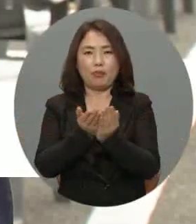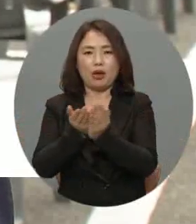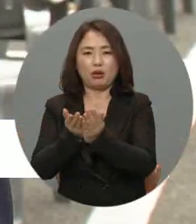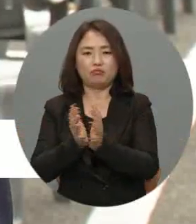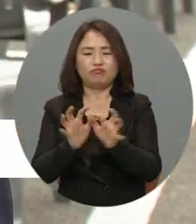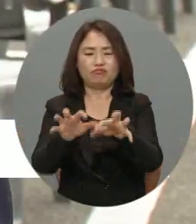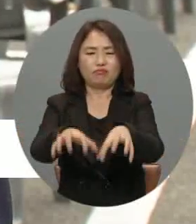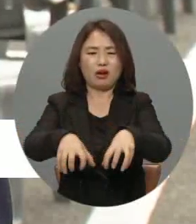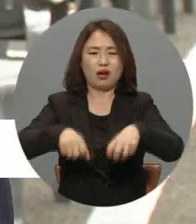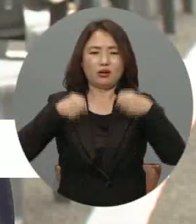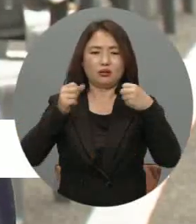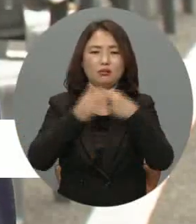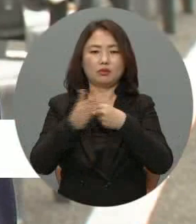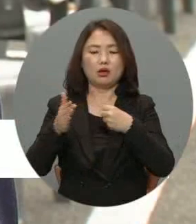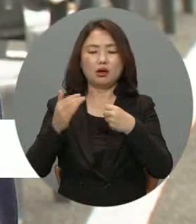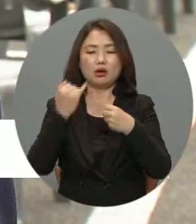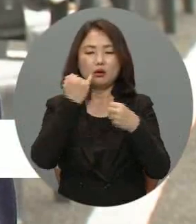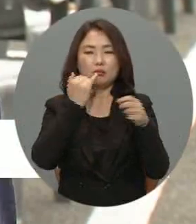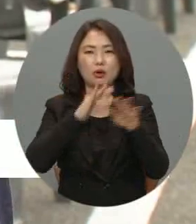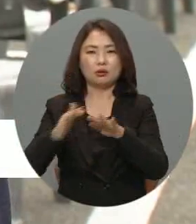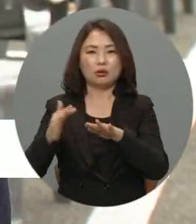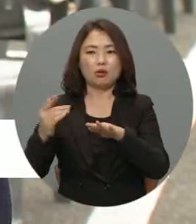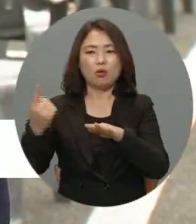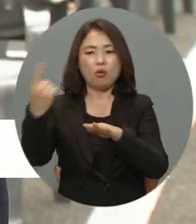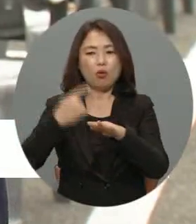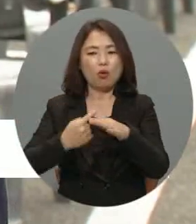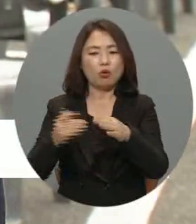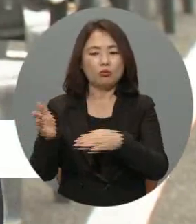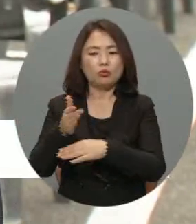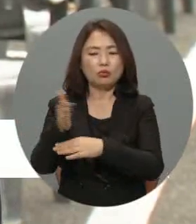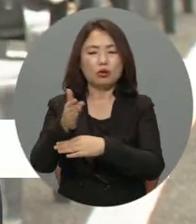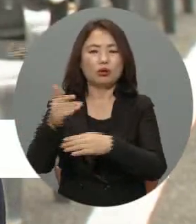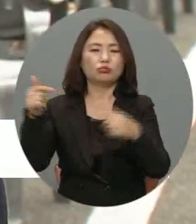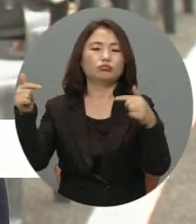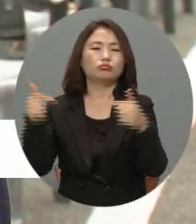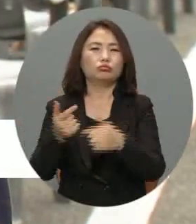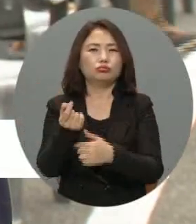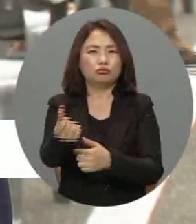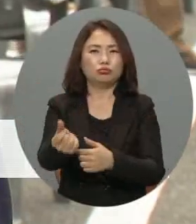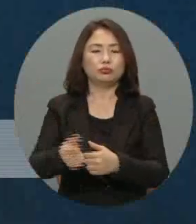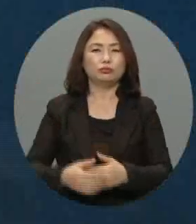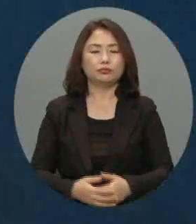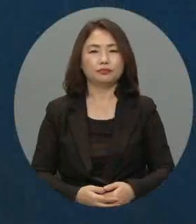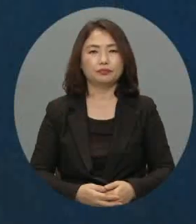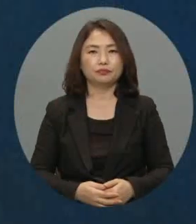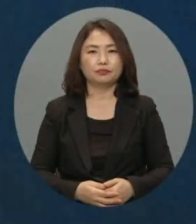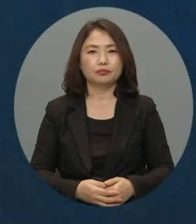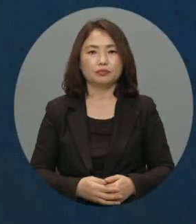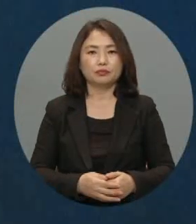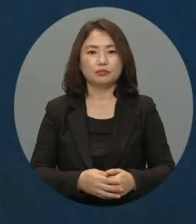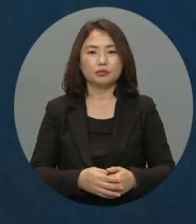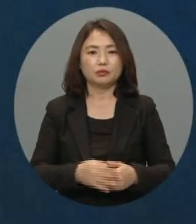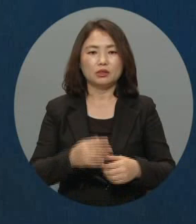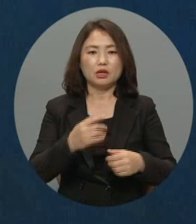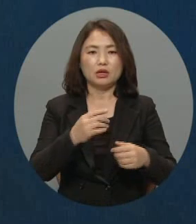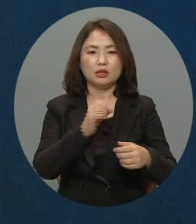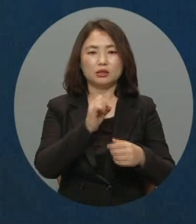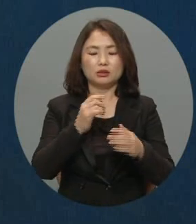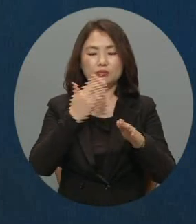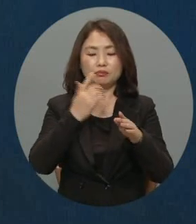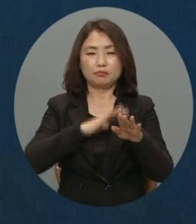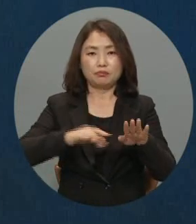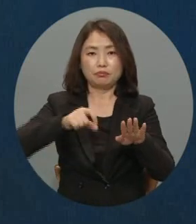우리 대한민국 영역으로 해역으로 올 수 있는 고기가 없습니다. 실제로 연근의